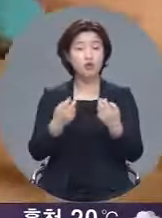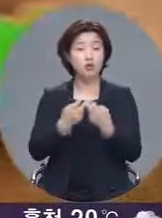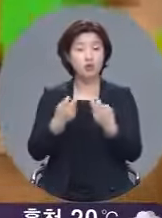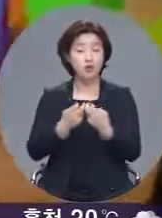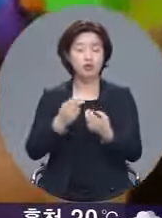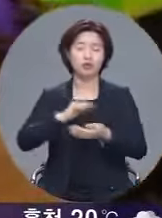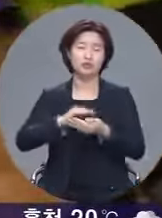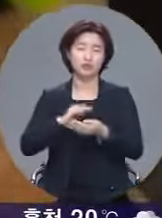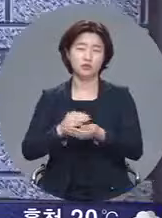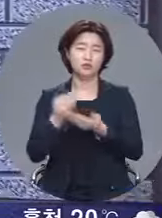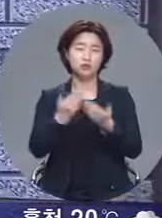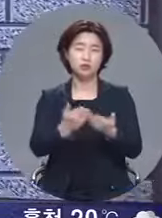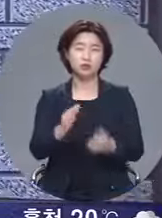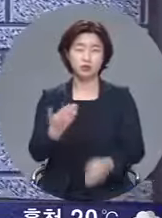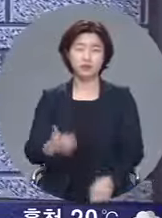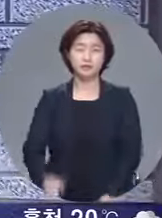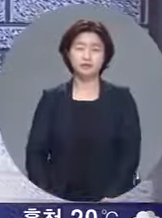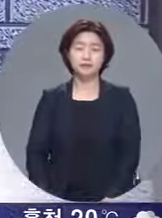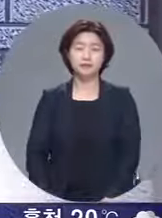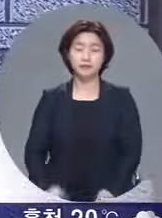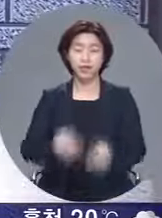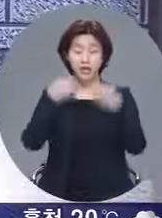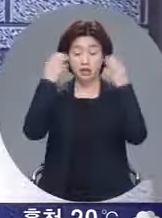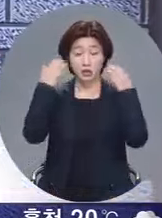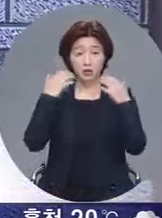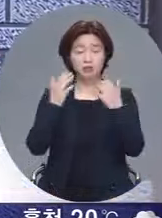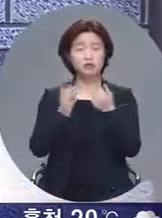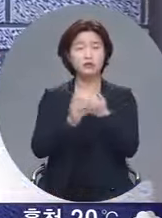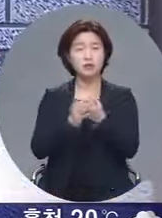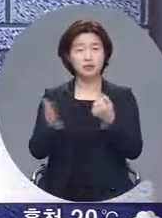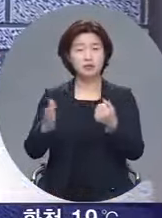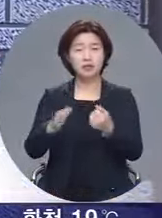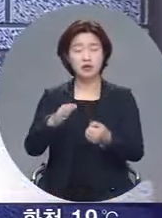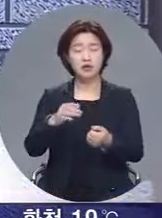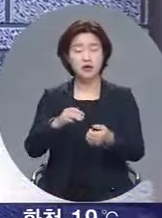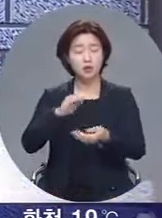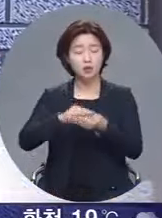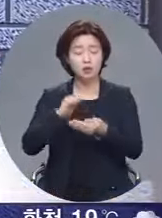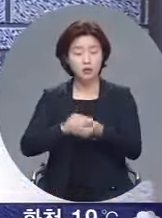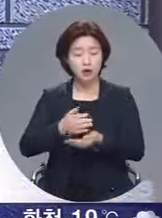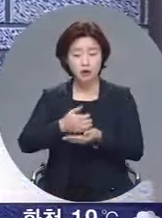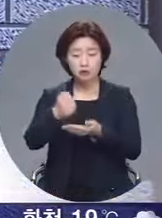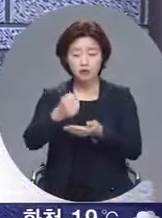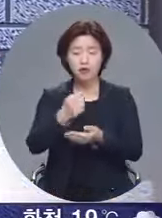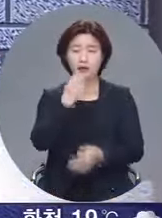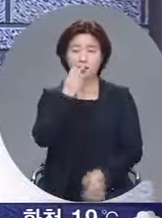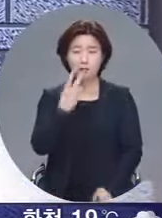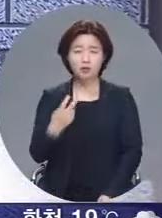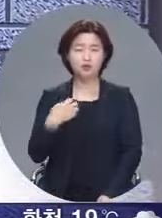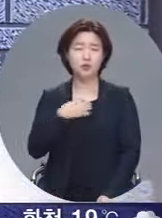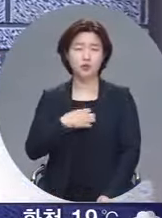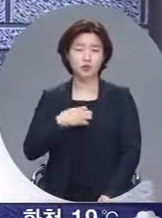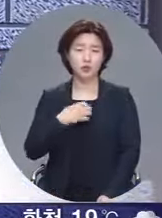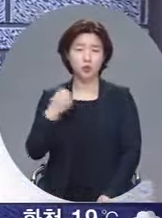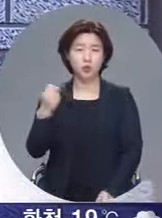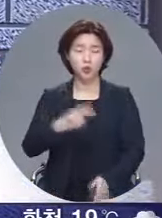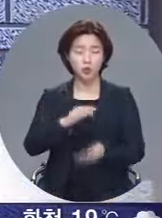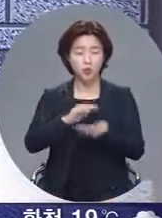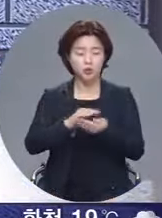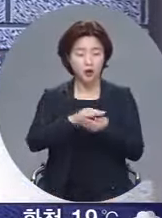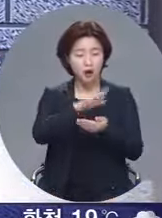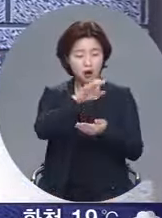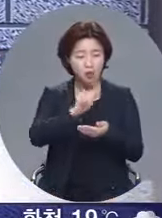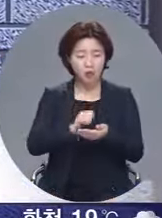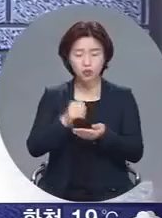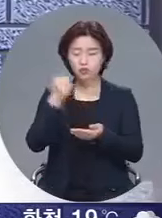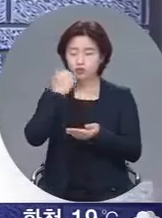방법이 없습니다. 여름이라 이게 음식이 좀 상할 수도 있고 또 어떤 아이 싸우고 어떤 애는 못 싸우고 또 아이들이 싸우는